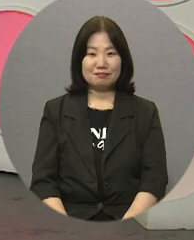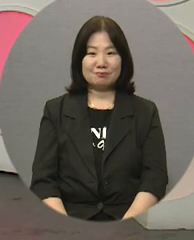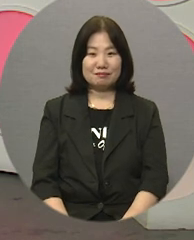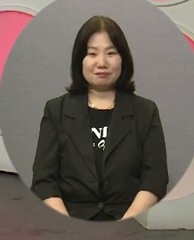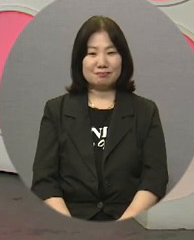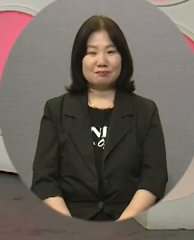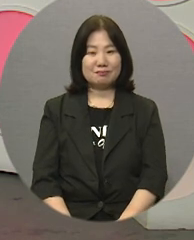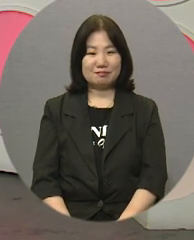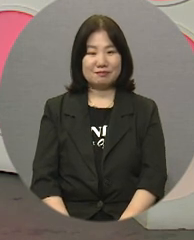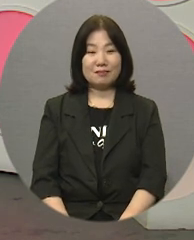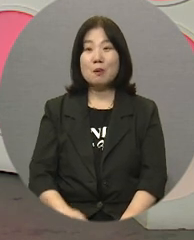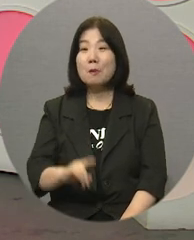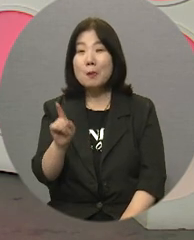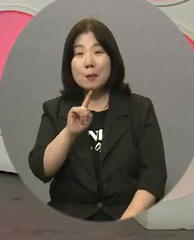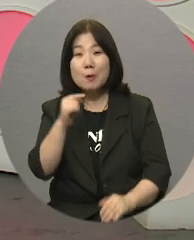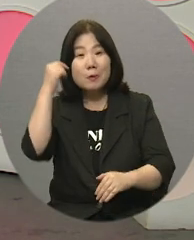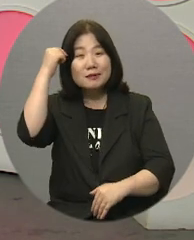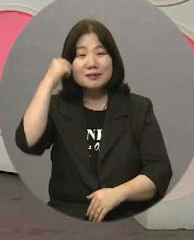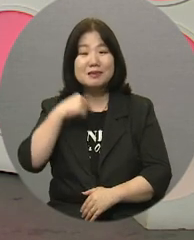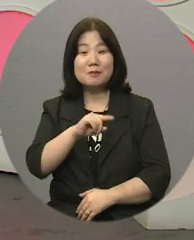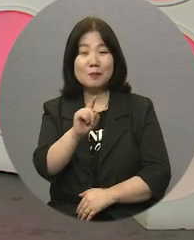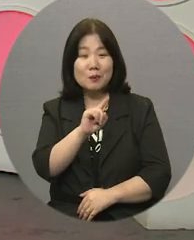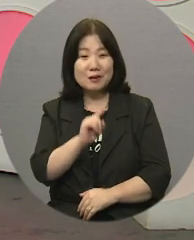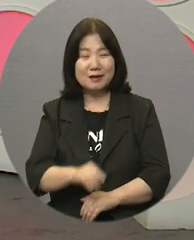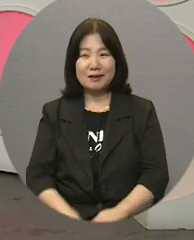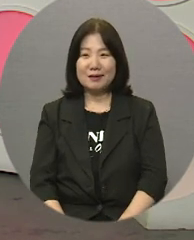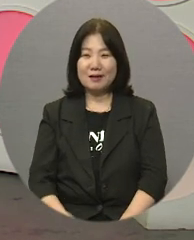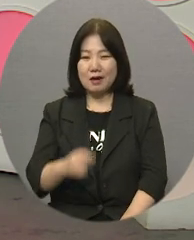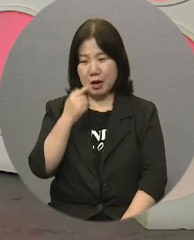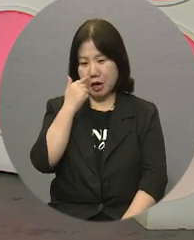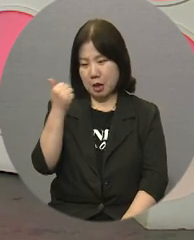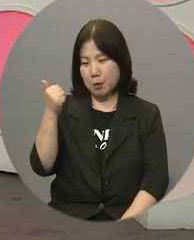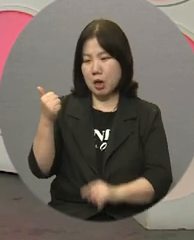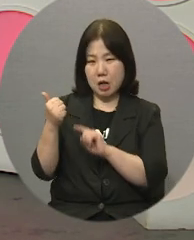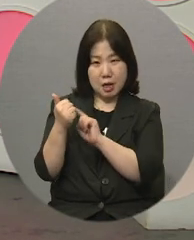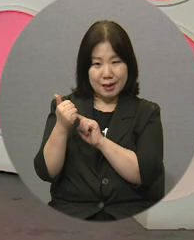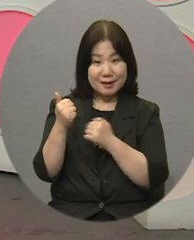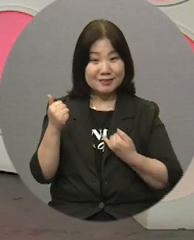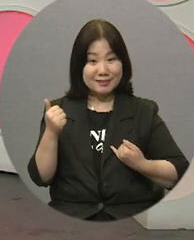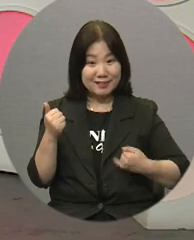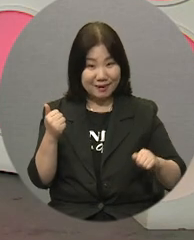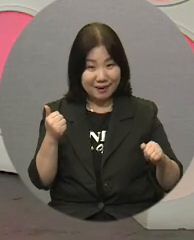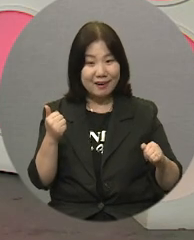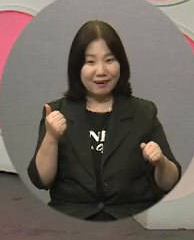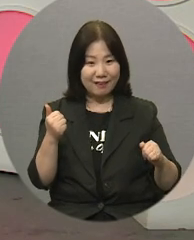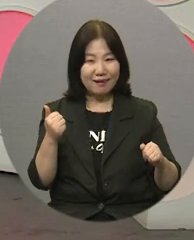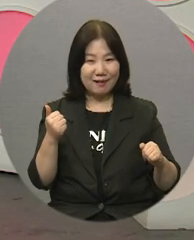어떻게 느껴지시나요? 그러니까 아빠랑 딸이랑